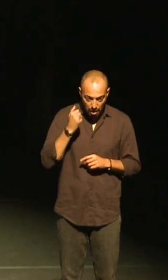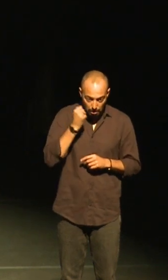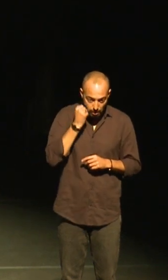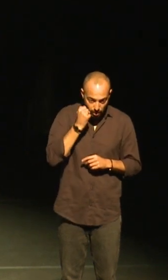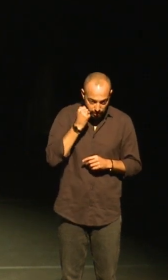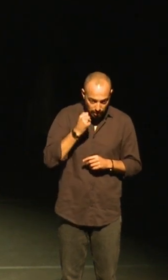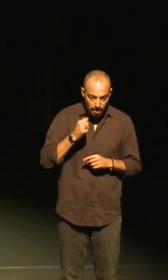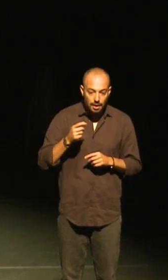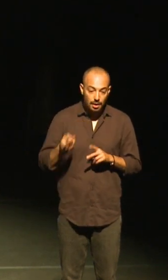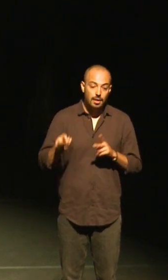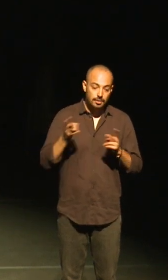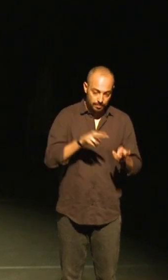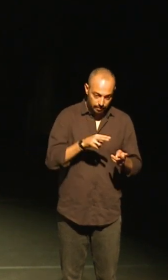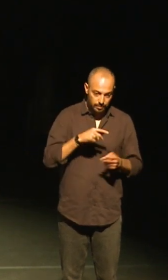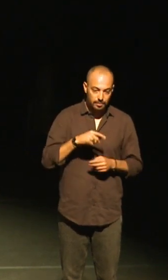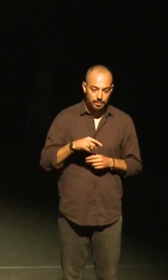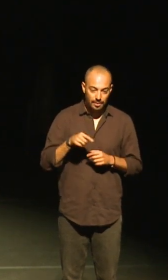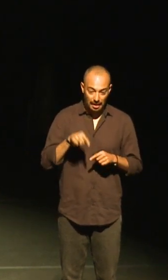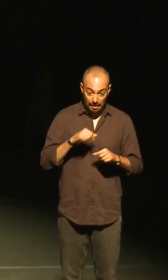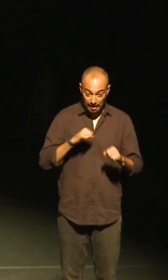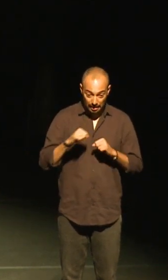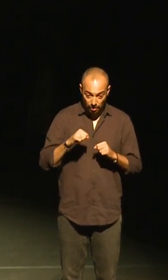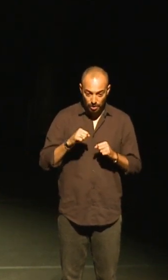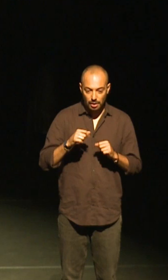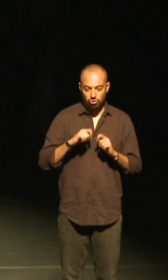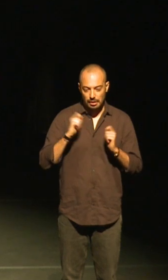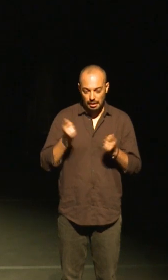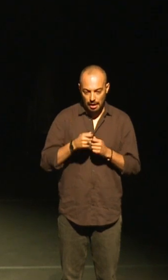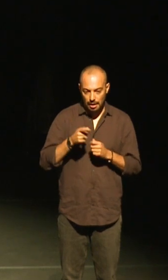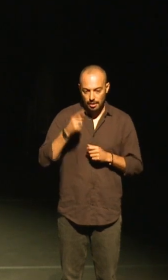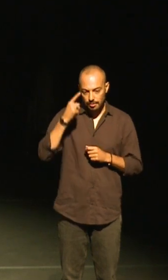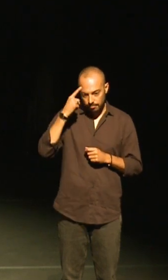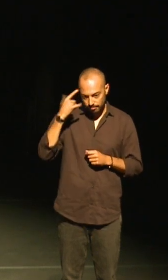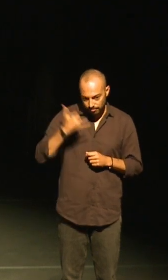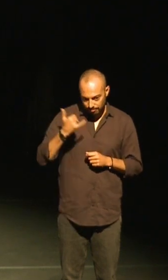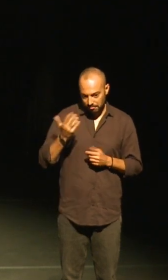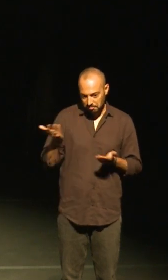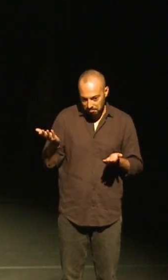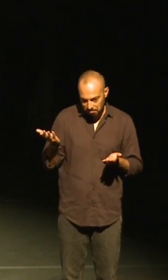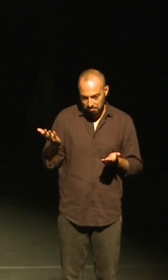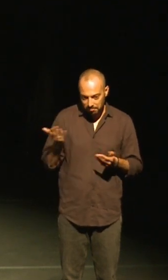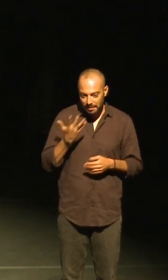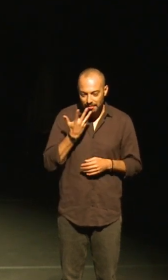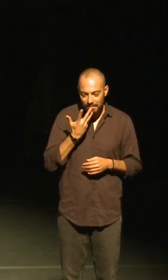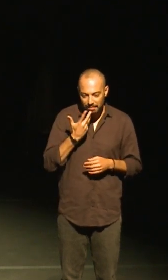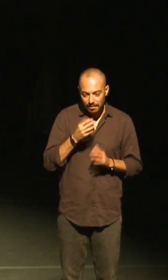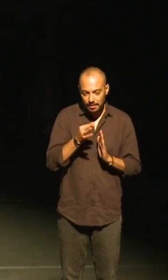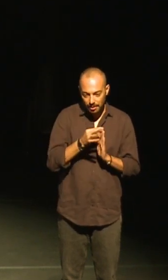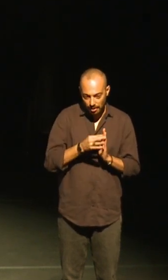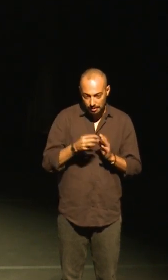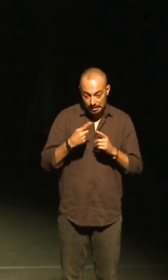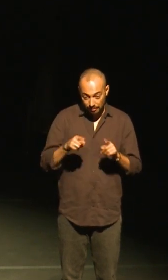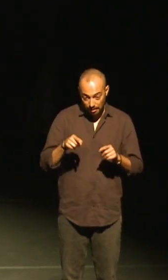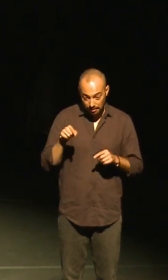un direttore generale Molto illuminato che volle che tutte le politiche dei prestiti dell'azienda fossero